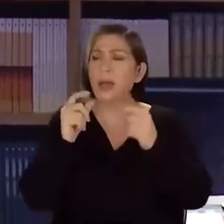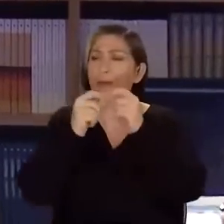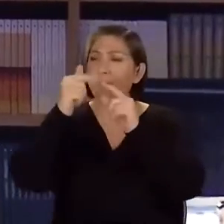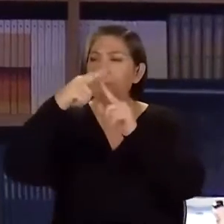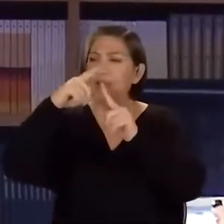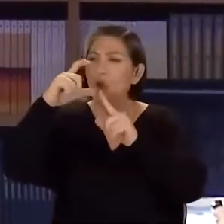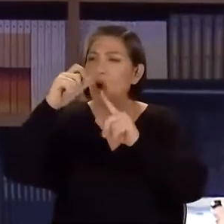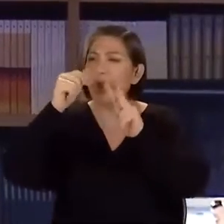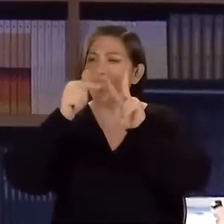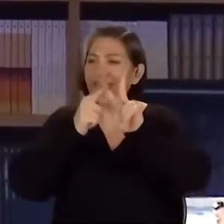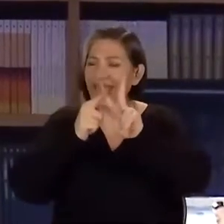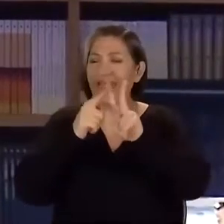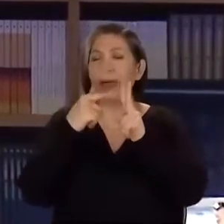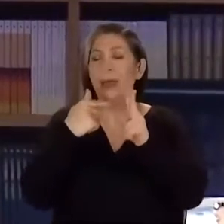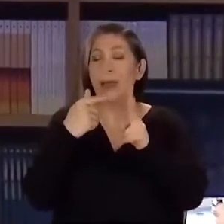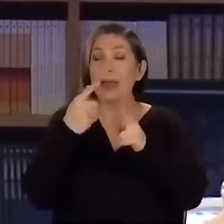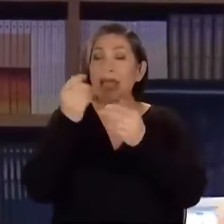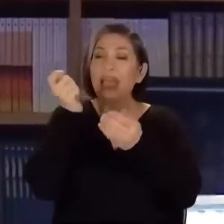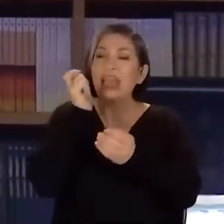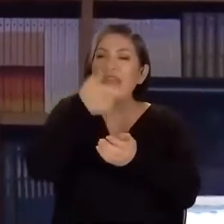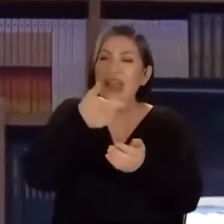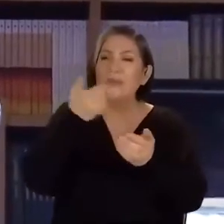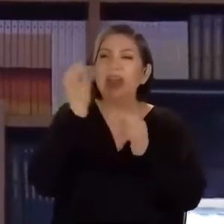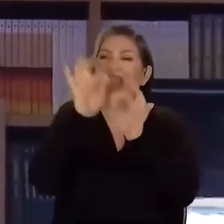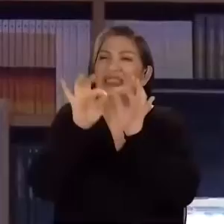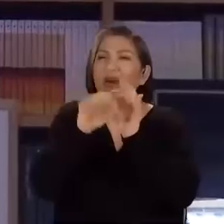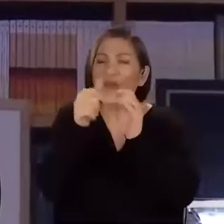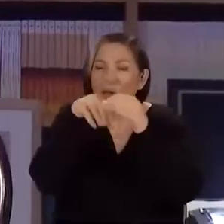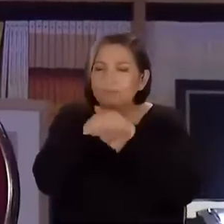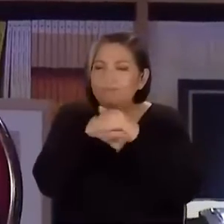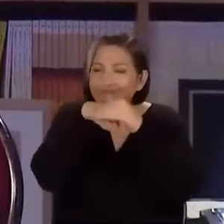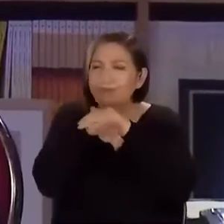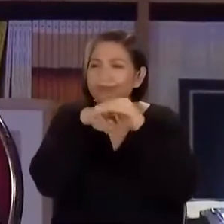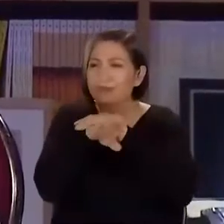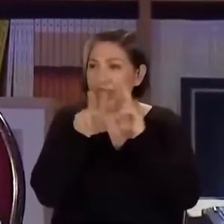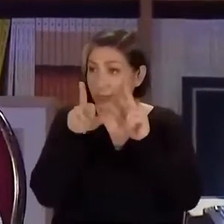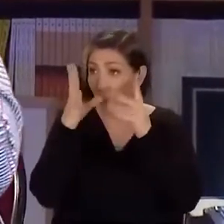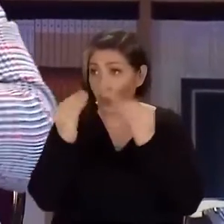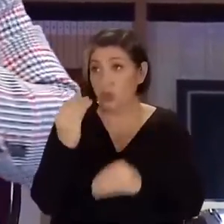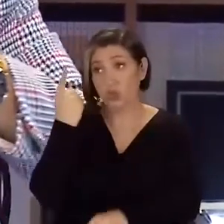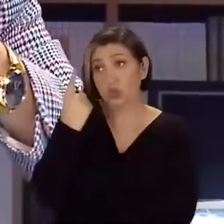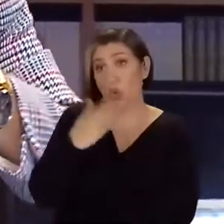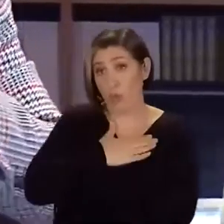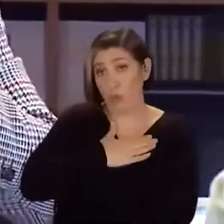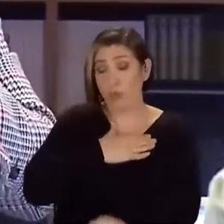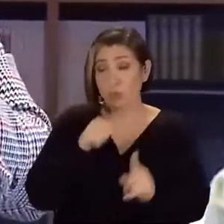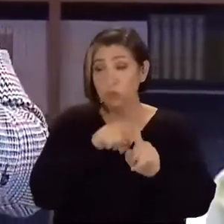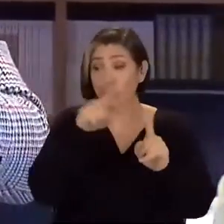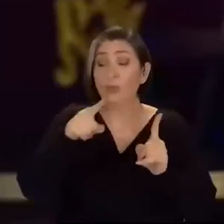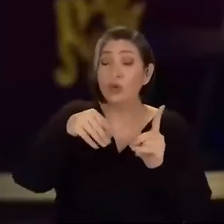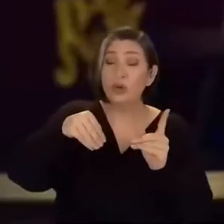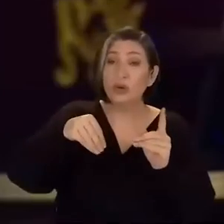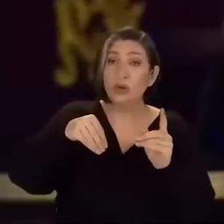bir yatırım ya da biriktirme, tasarruf aracı gibi geldi bugüne kadar. Evet. Yani